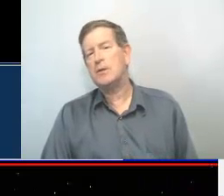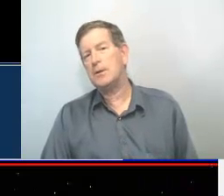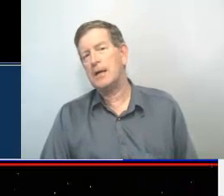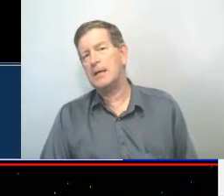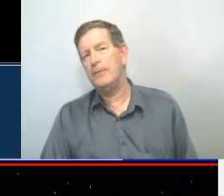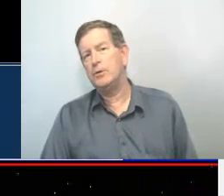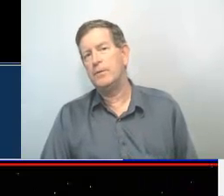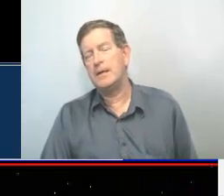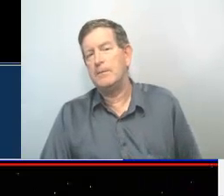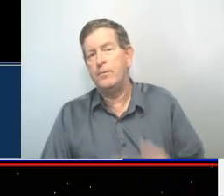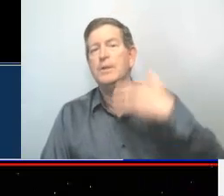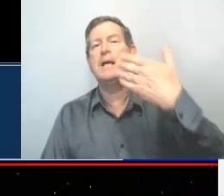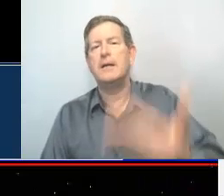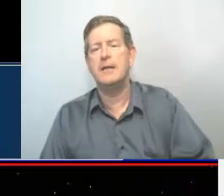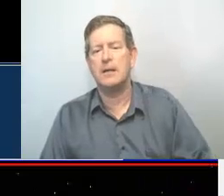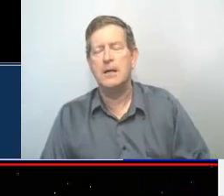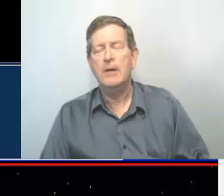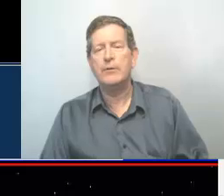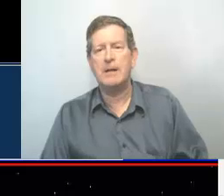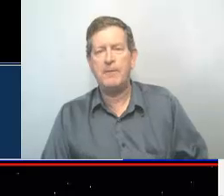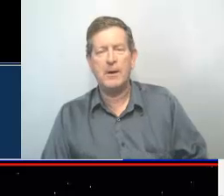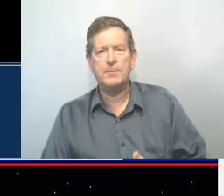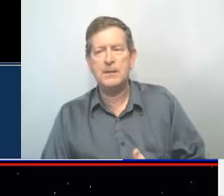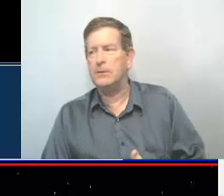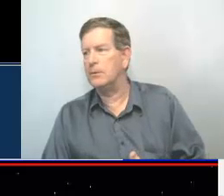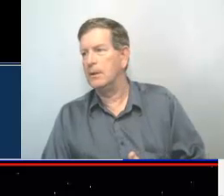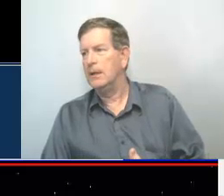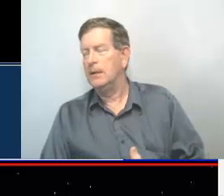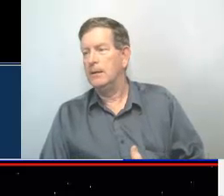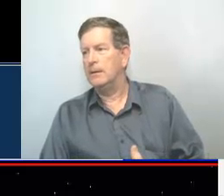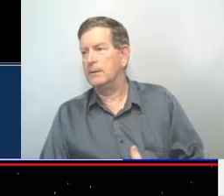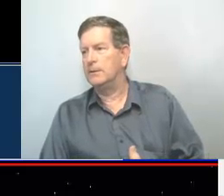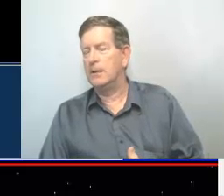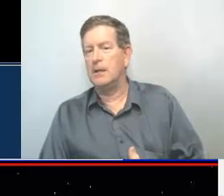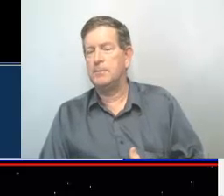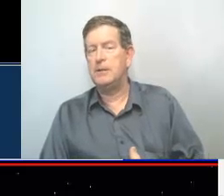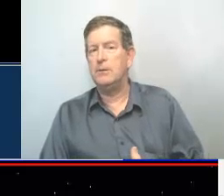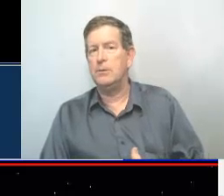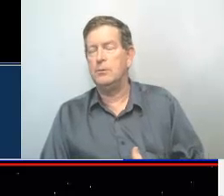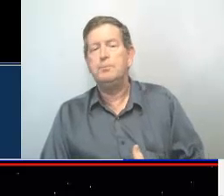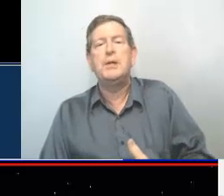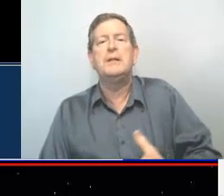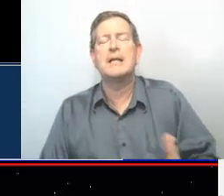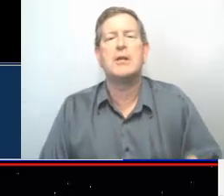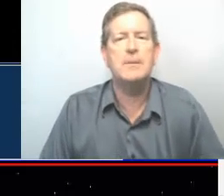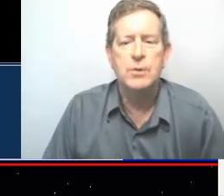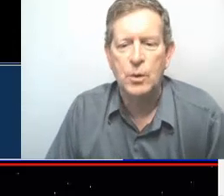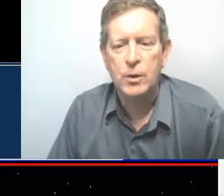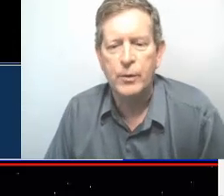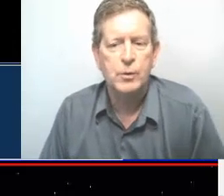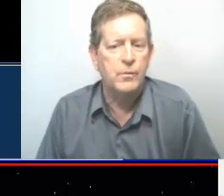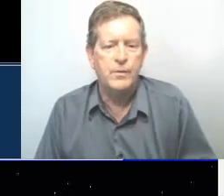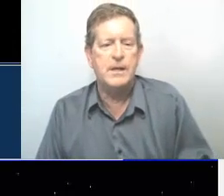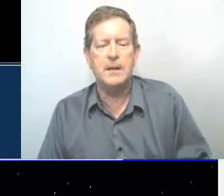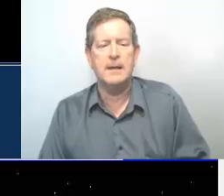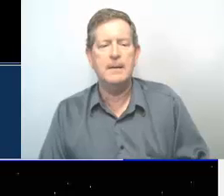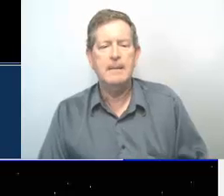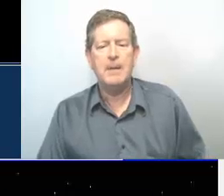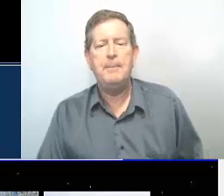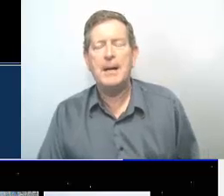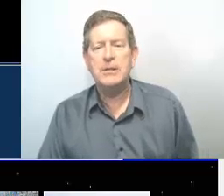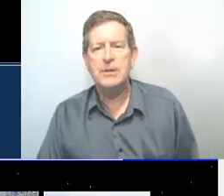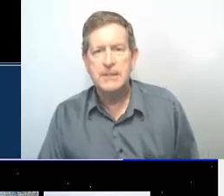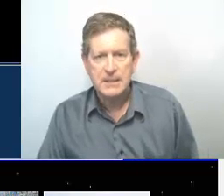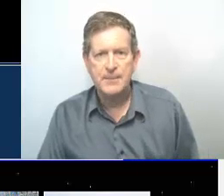il y a une section dans laquelle vous devez vous décrire. Vous allez faire donner une petite description de votre vie,